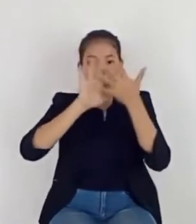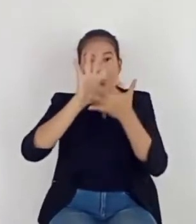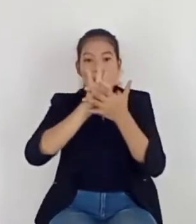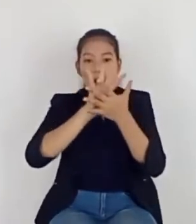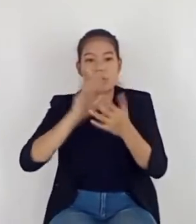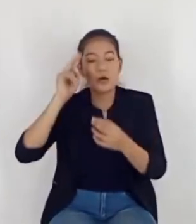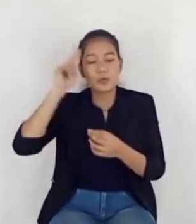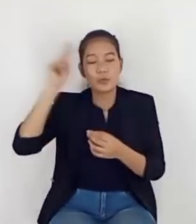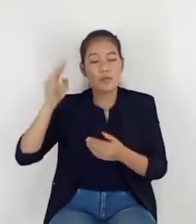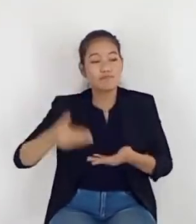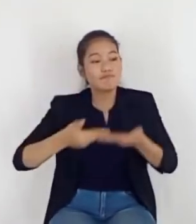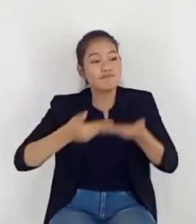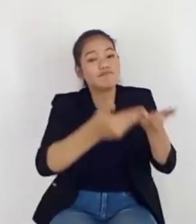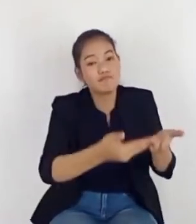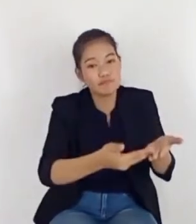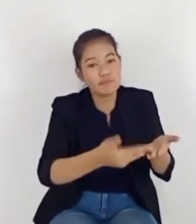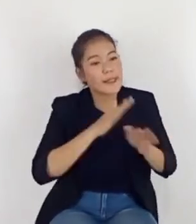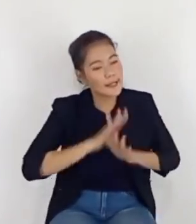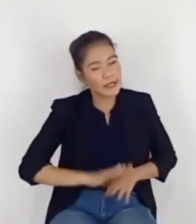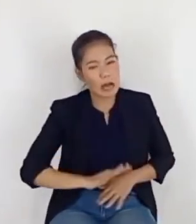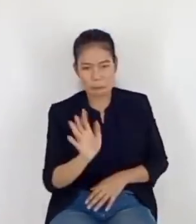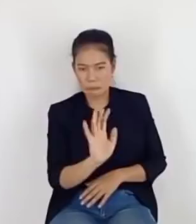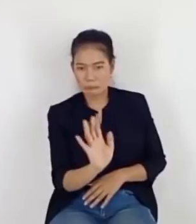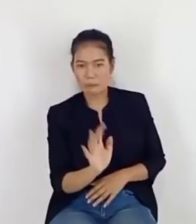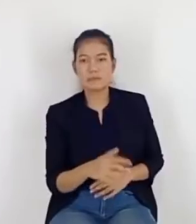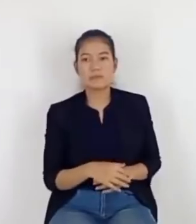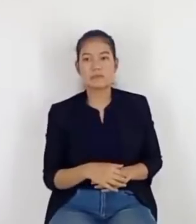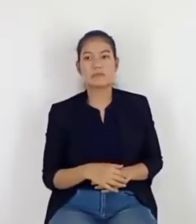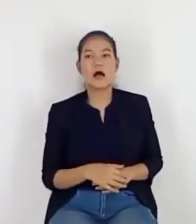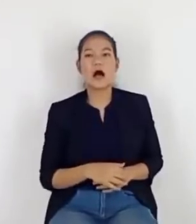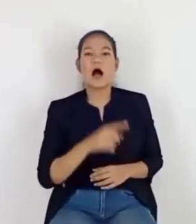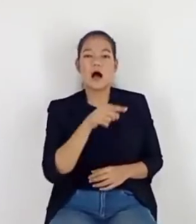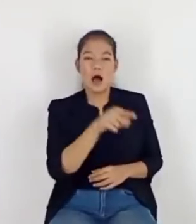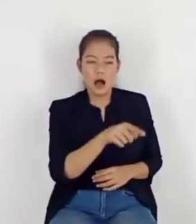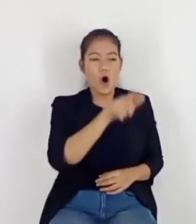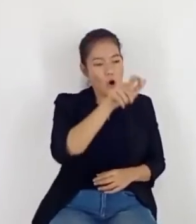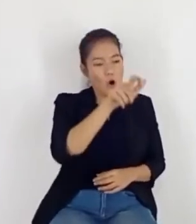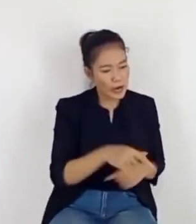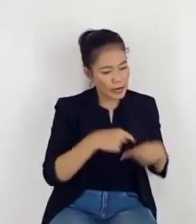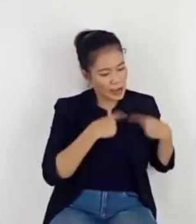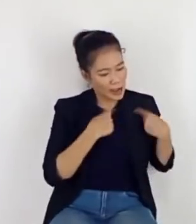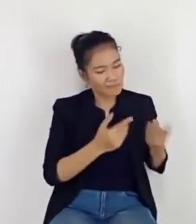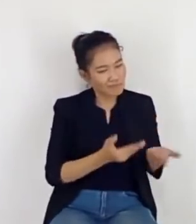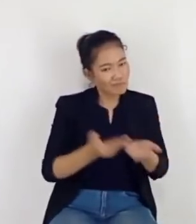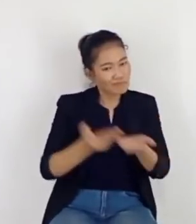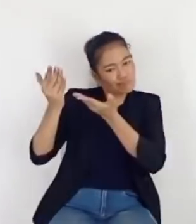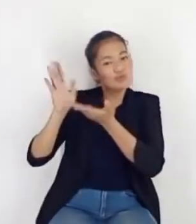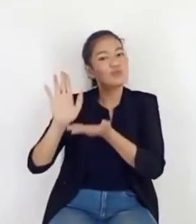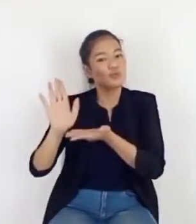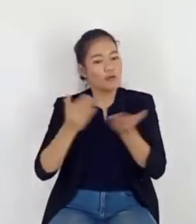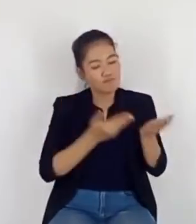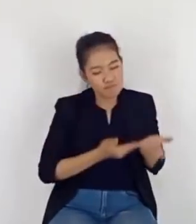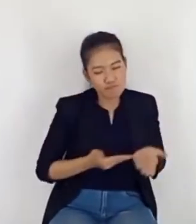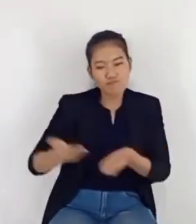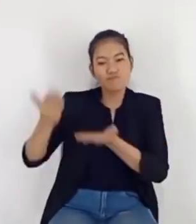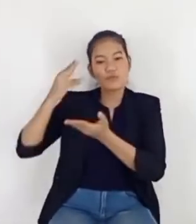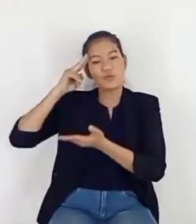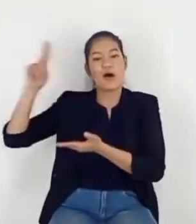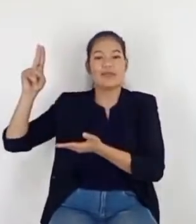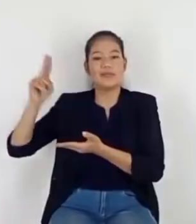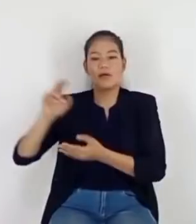pernah memberikan ketenangannya. Dia harus menyerahkan hatinya kepada Tuhan. Pengakuan